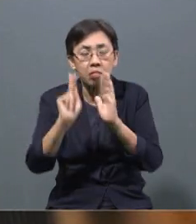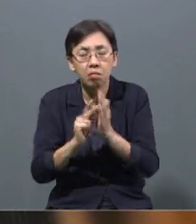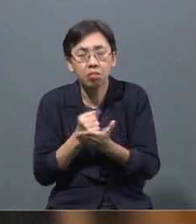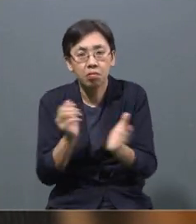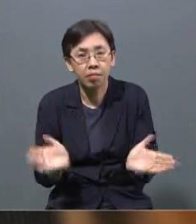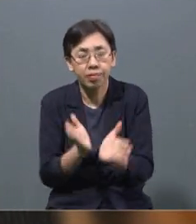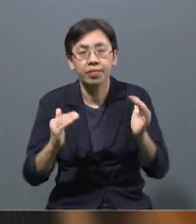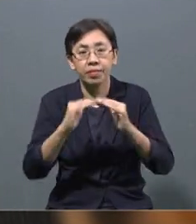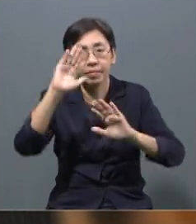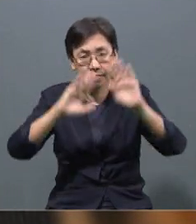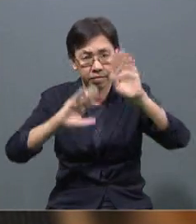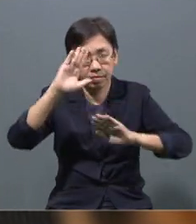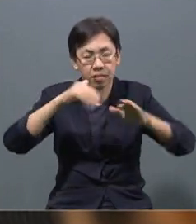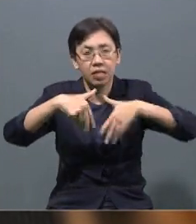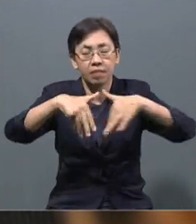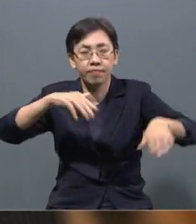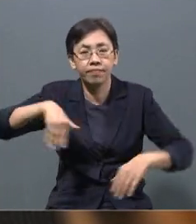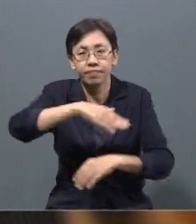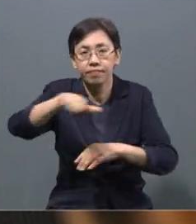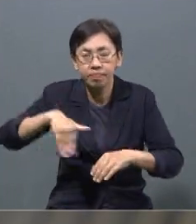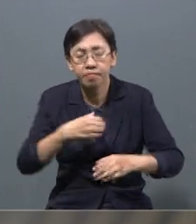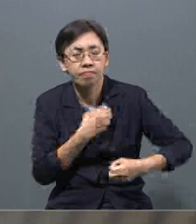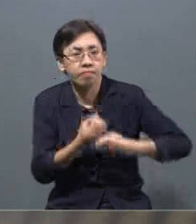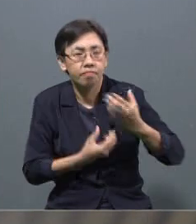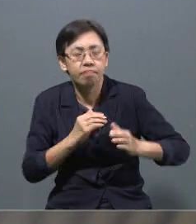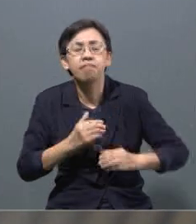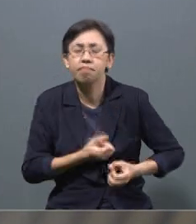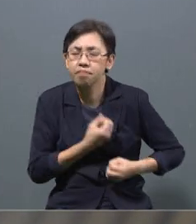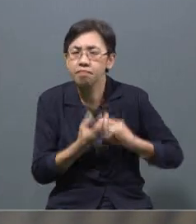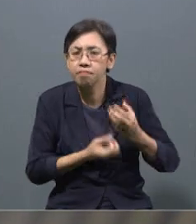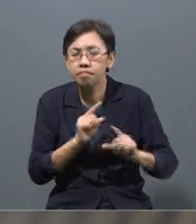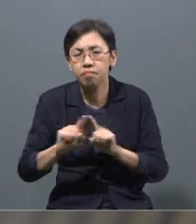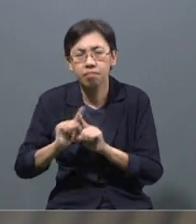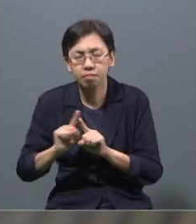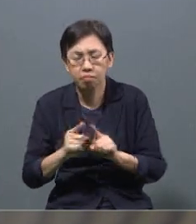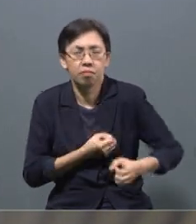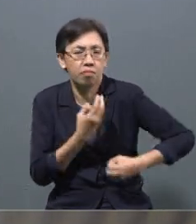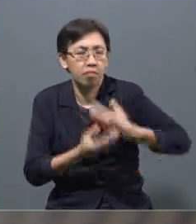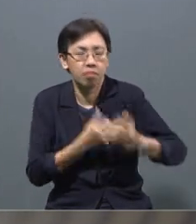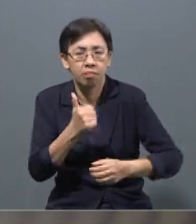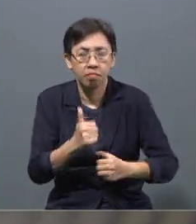ชาธิปไตยและให้ประชาชนสามารถแสดงเจตจำนงในเรื่องต่างๆได้โดยตรงค่ะ